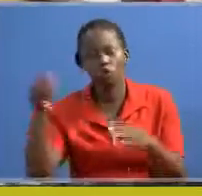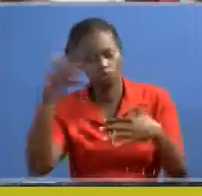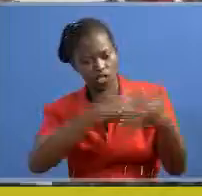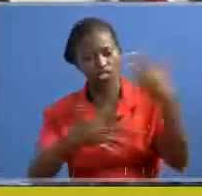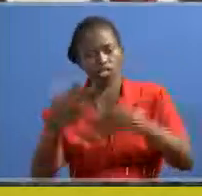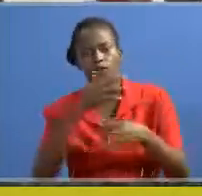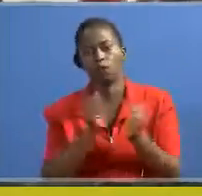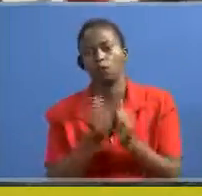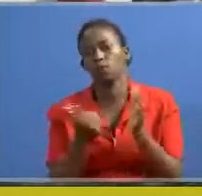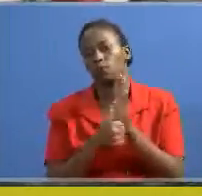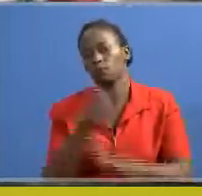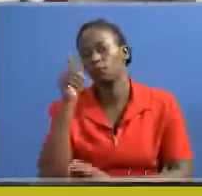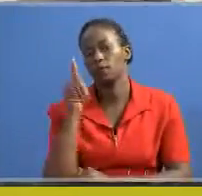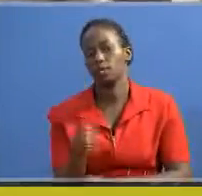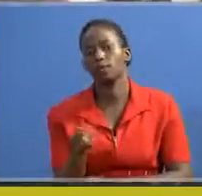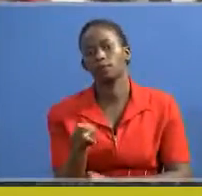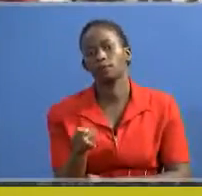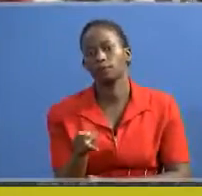kati swala hilo.